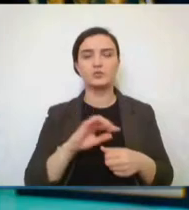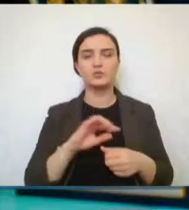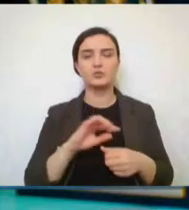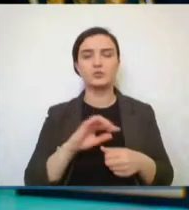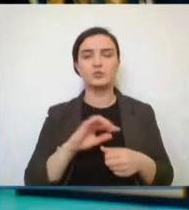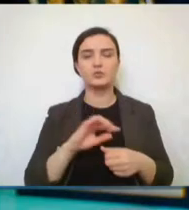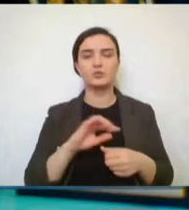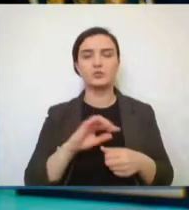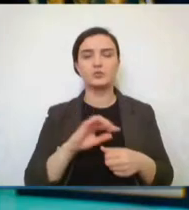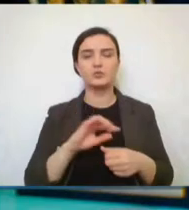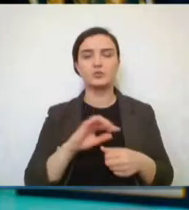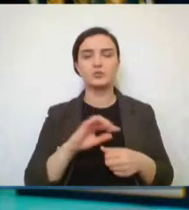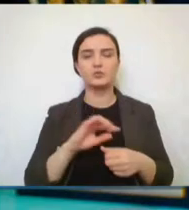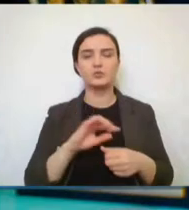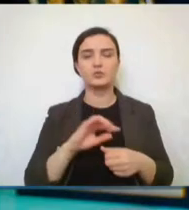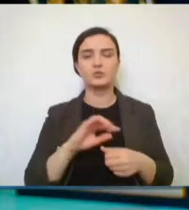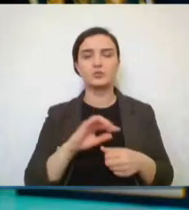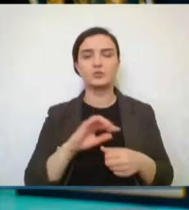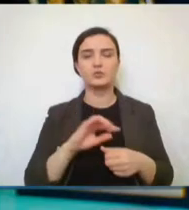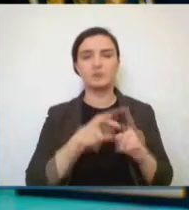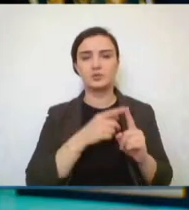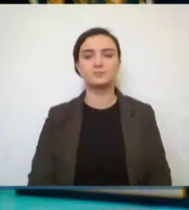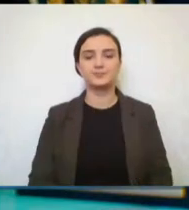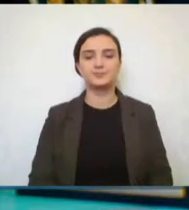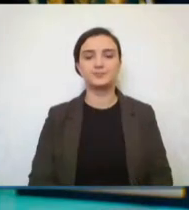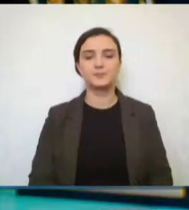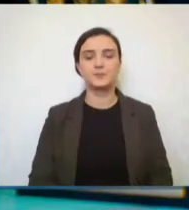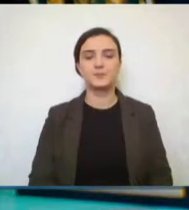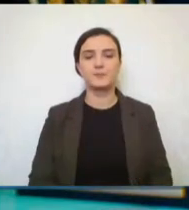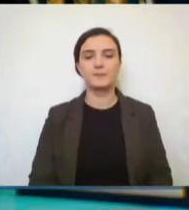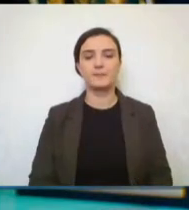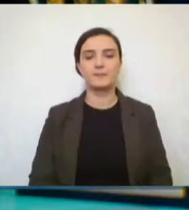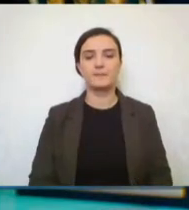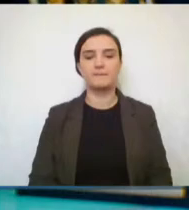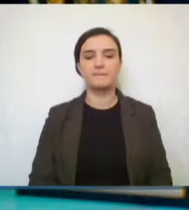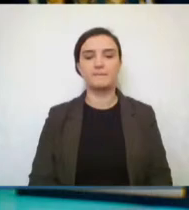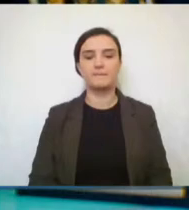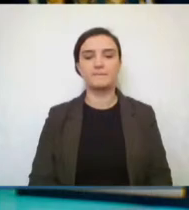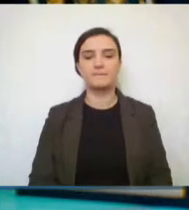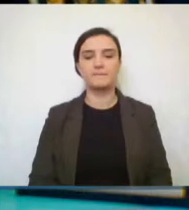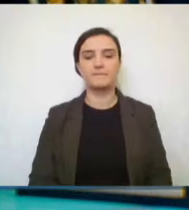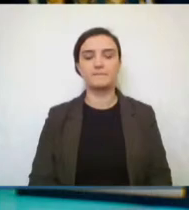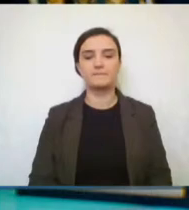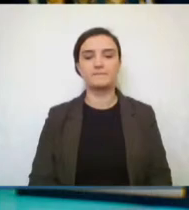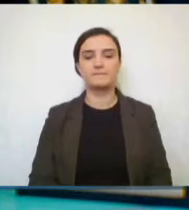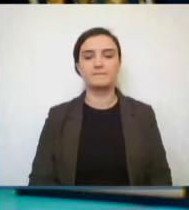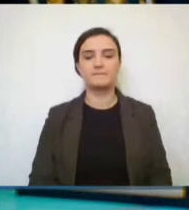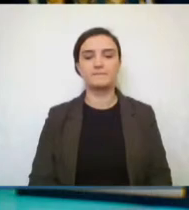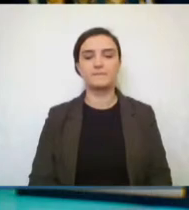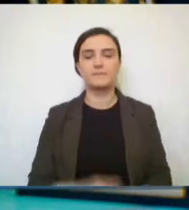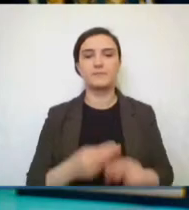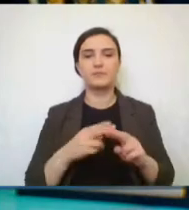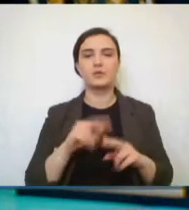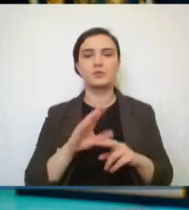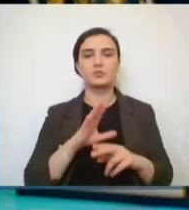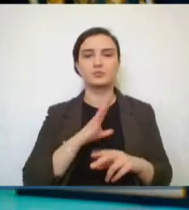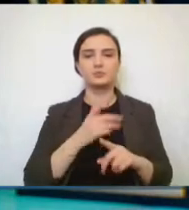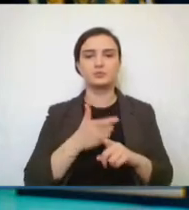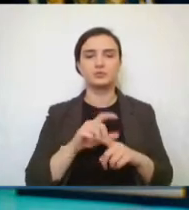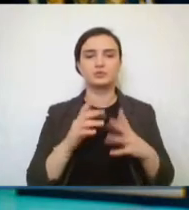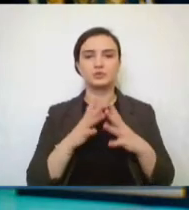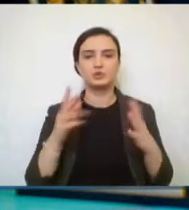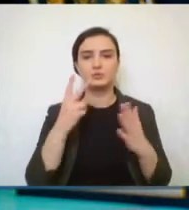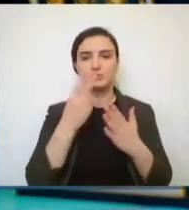დაინფიცირდა, მიოკარდიტი ბევრ ადამიანს შეხვდა. საწყისი მონაცემები ასეთი იყო. ეს იყო ძალიან დიდი მაჩვენებლები. ამას